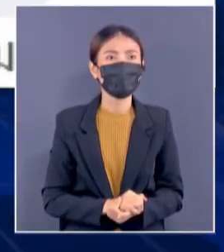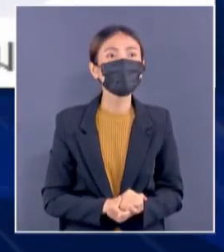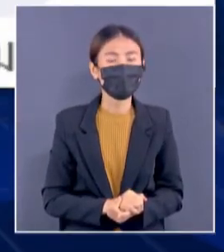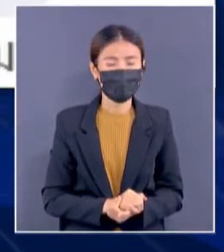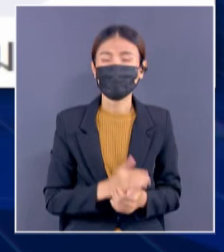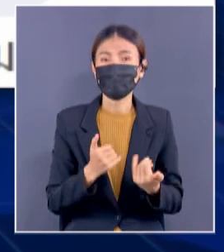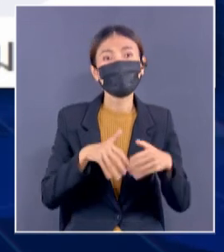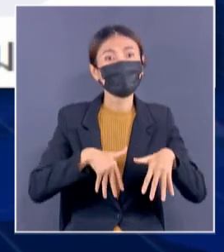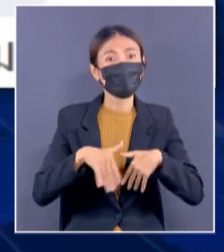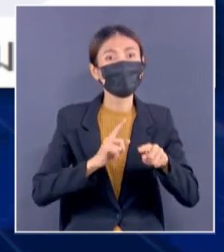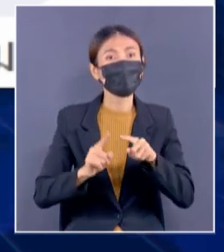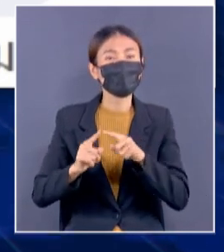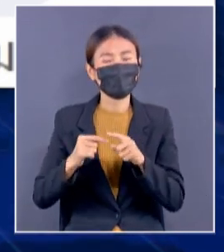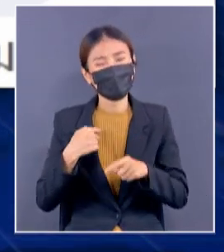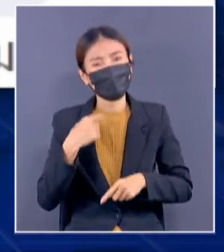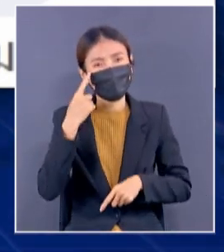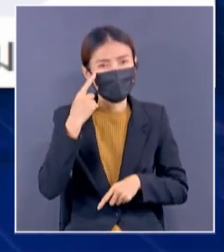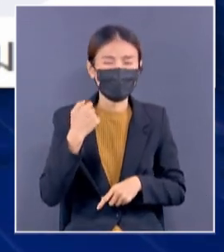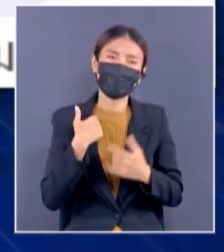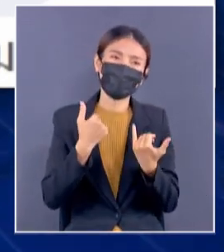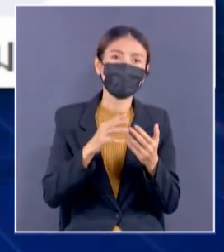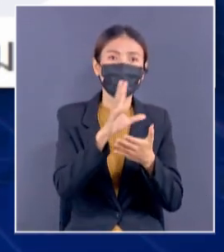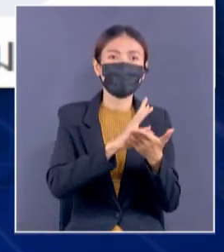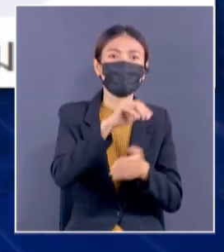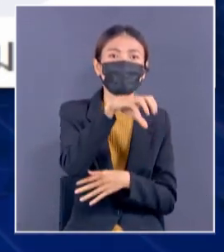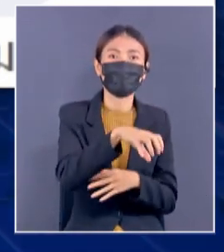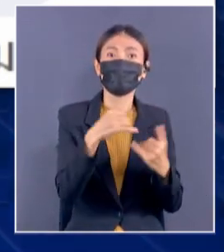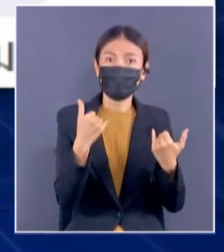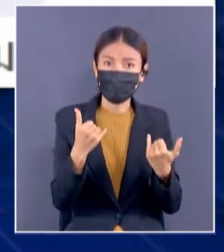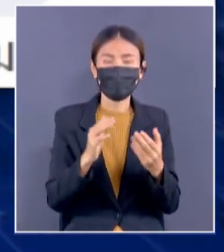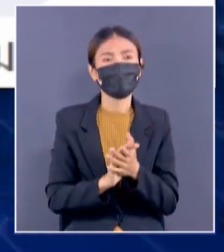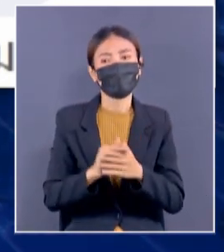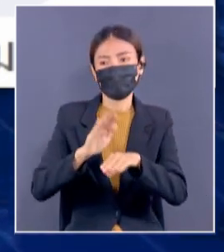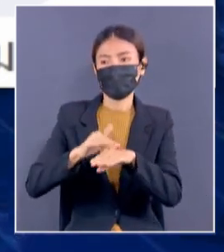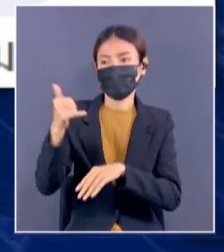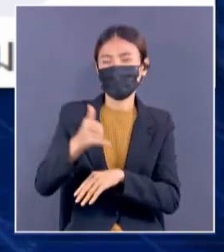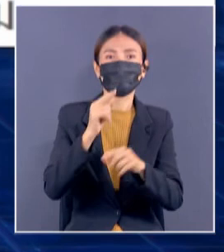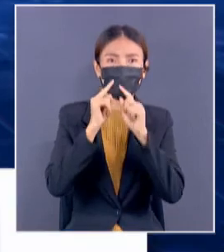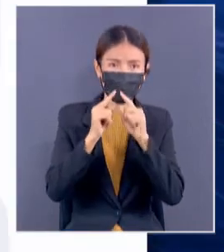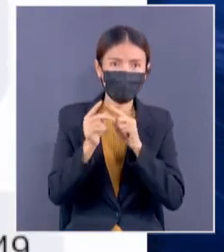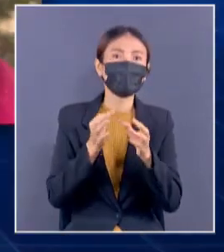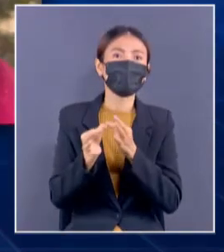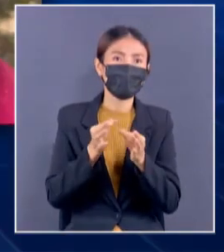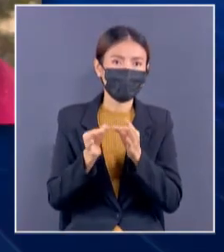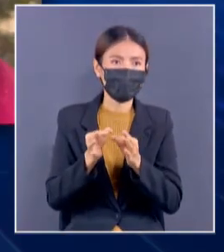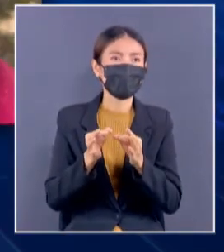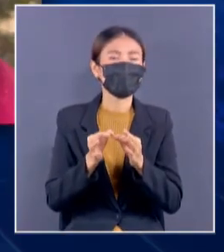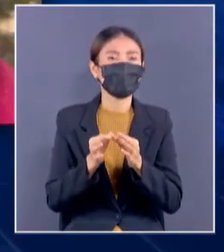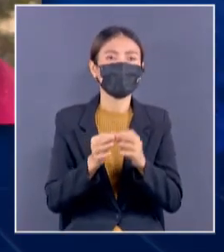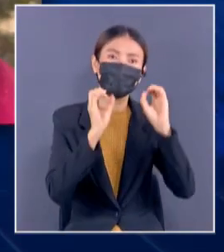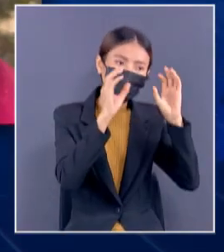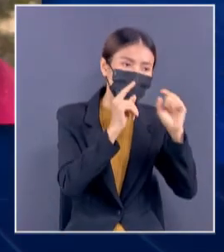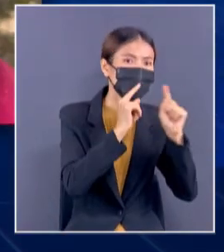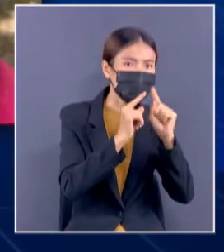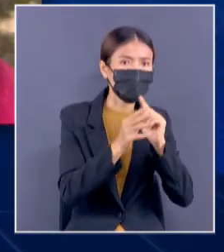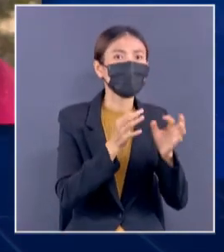้ แต่ว่าอย่างที่รายงานนะครับว ่ าทางมหาวิทยาลัยก็ได้พูดคุยแล้วก็อธิบายทำความเข้าใจกันแล้วทั้งสองฝ่ายนะ